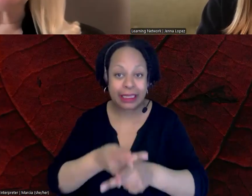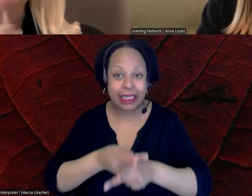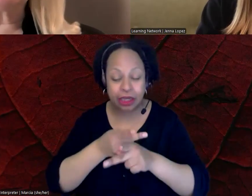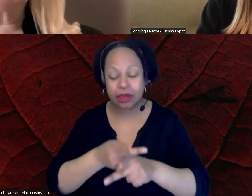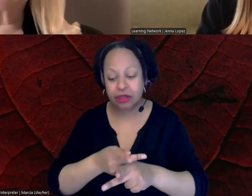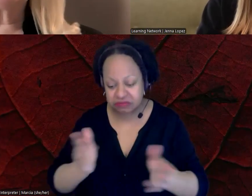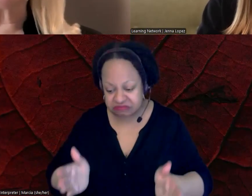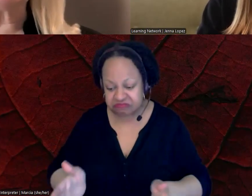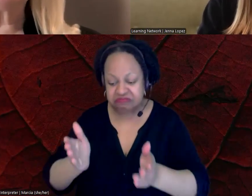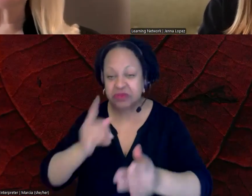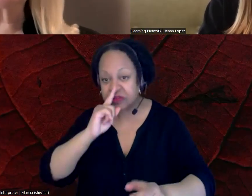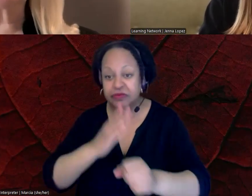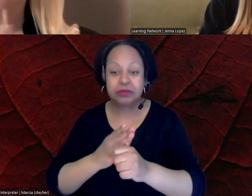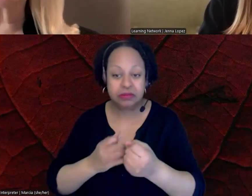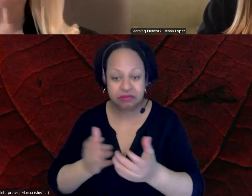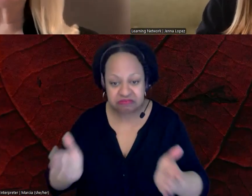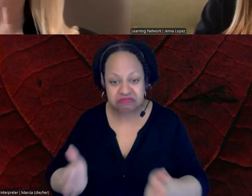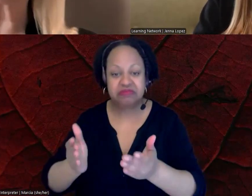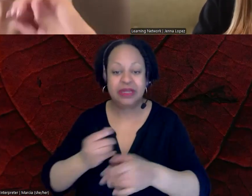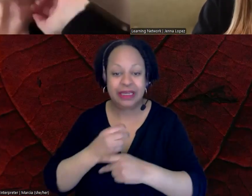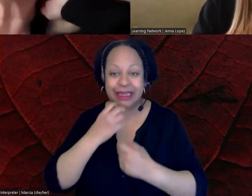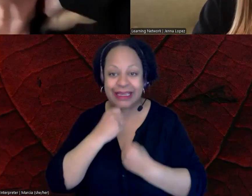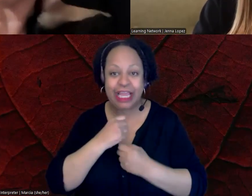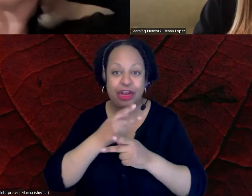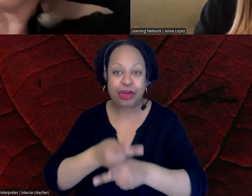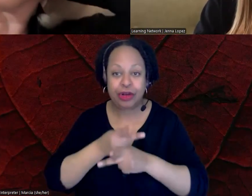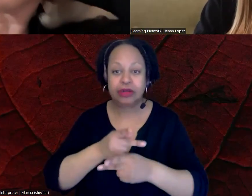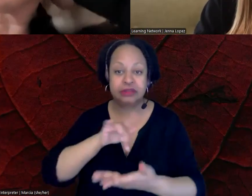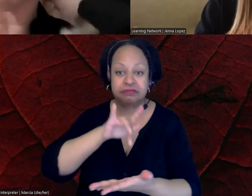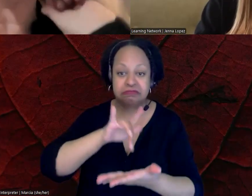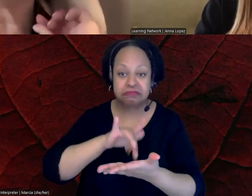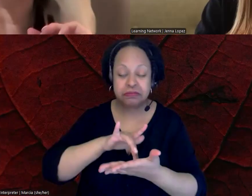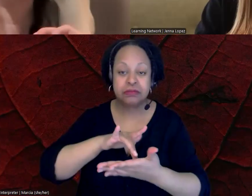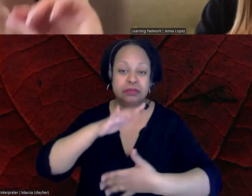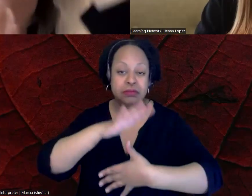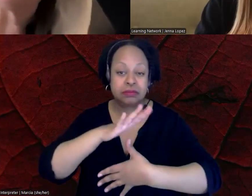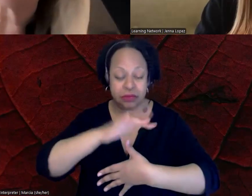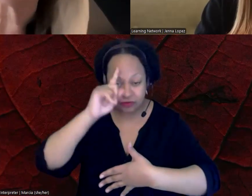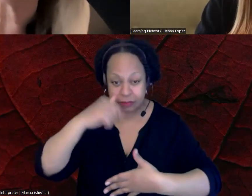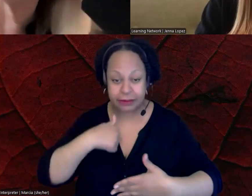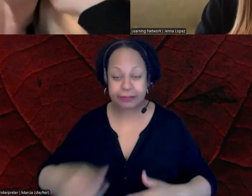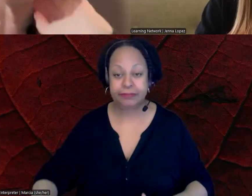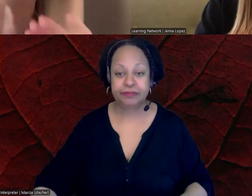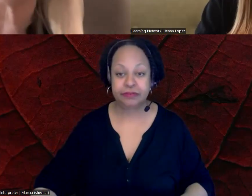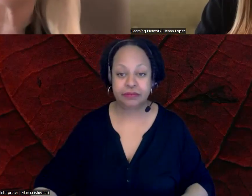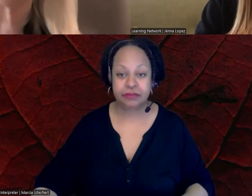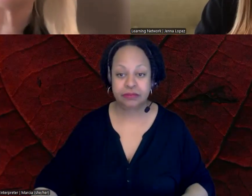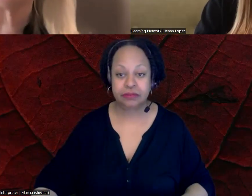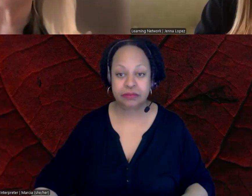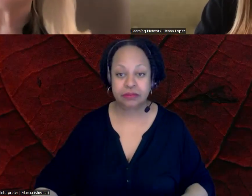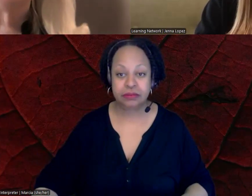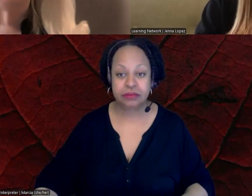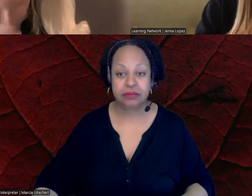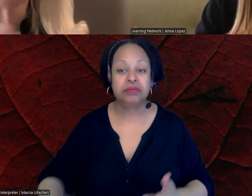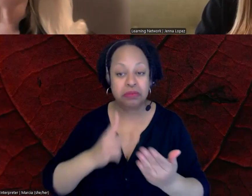et il faut valoriser ces soins affirmatifs. Et pour moi, ceci réside au centre. J'ai participé